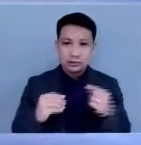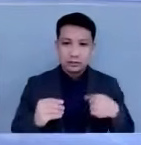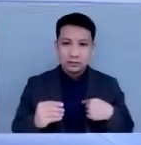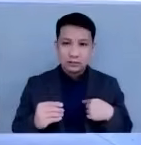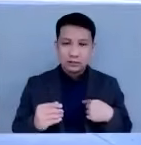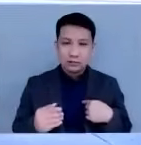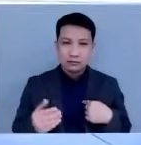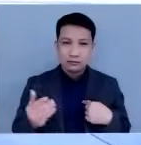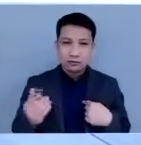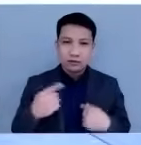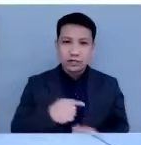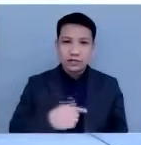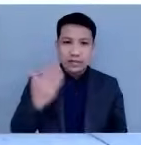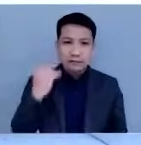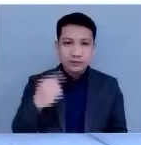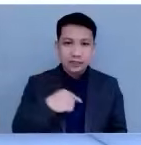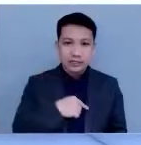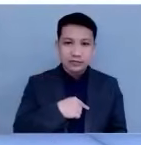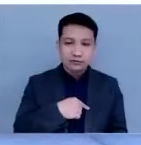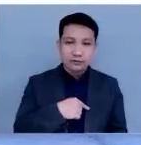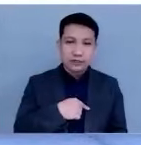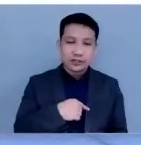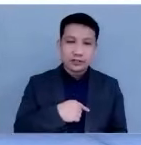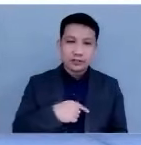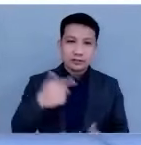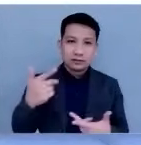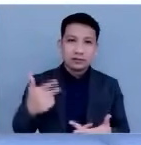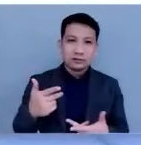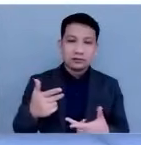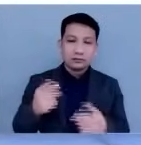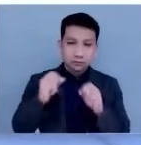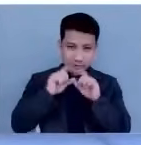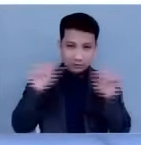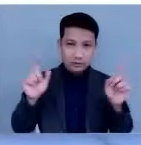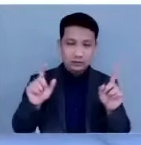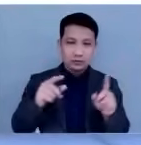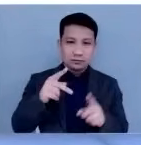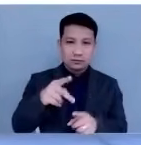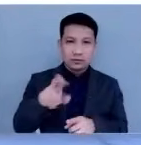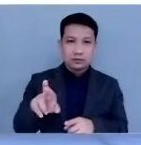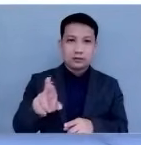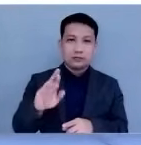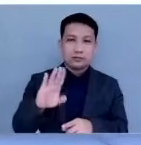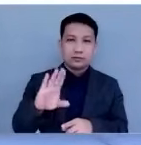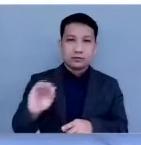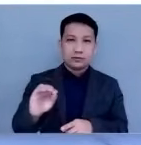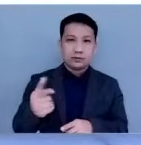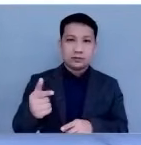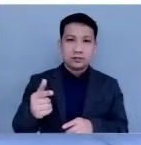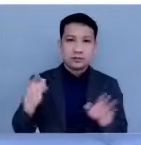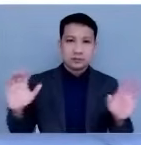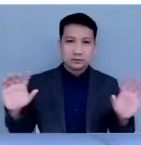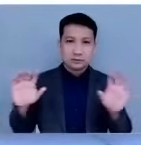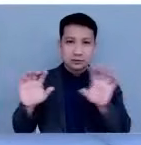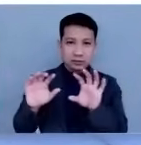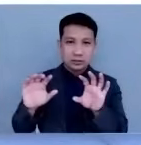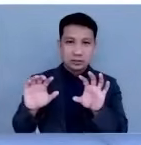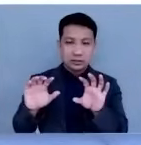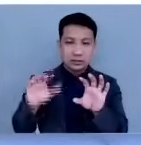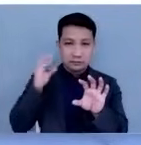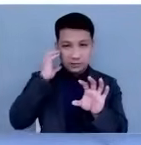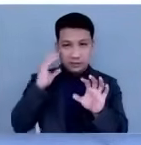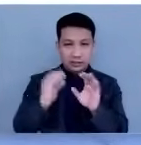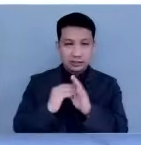na-shook ang netizens sa online post ni 21 member Park Bom, kung saan pinagtabi niya ang picture nila ni